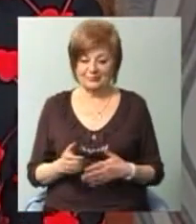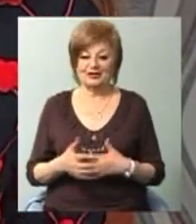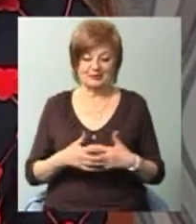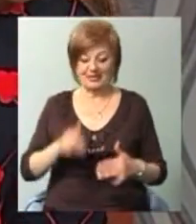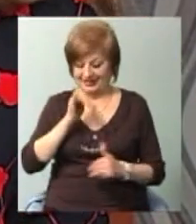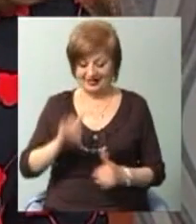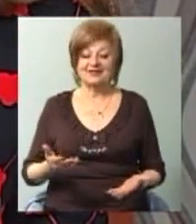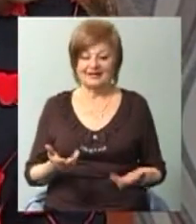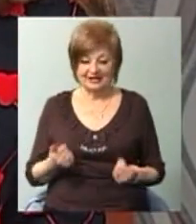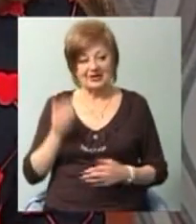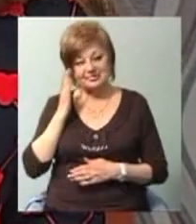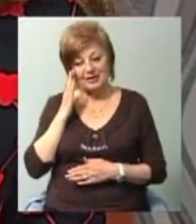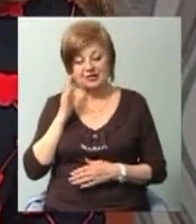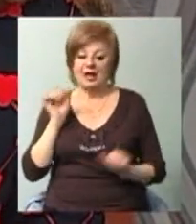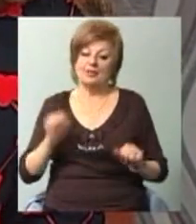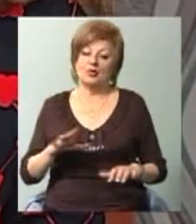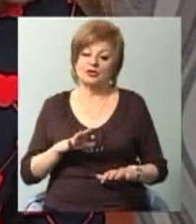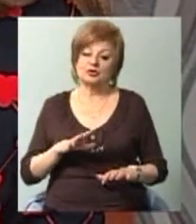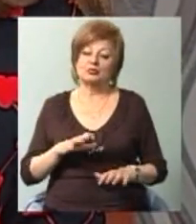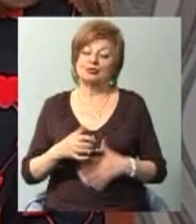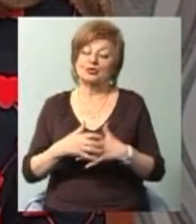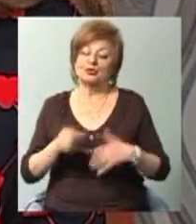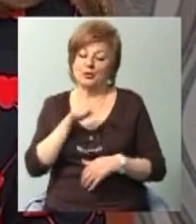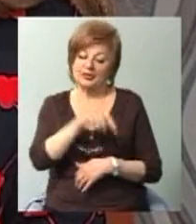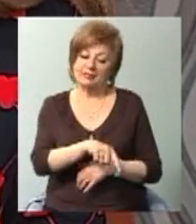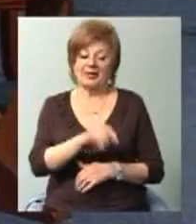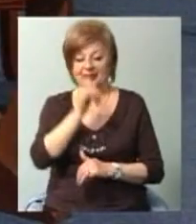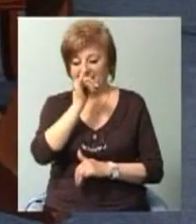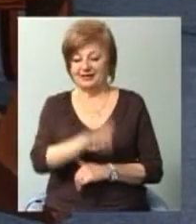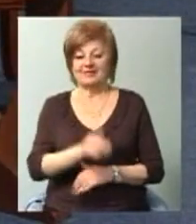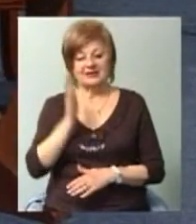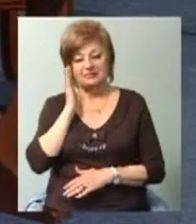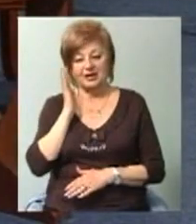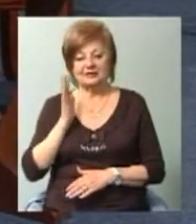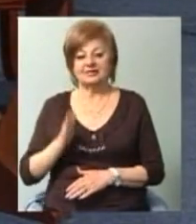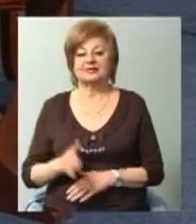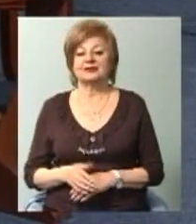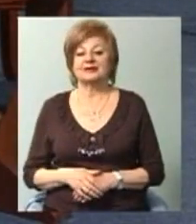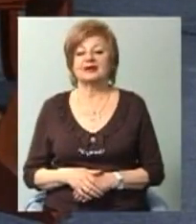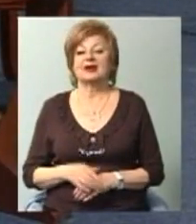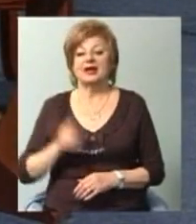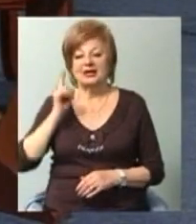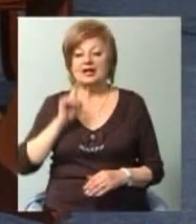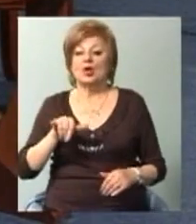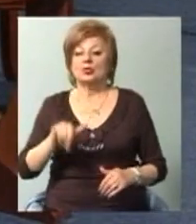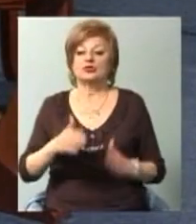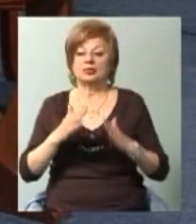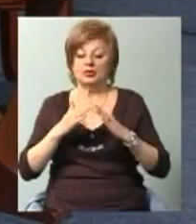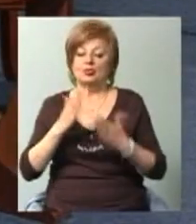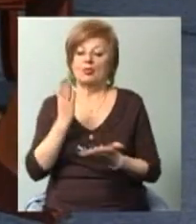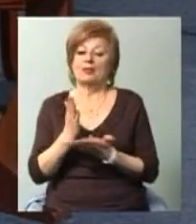давав спати. А може навпаки, кіт не давав би тобі спати? Знаєш, може і так. Знаю, що в тебе є вдома